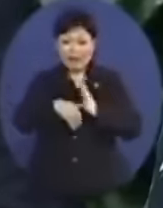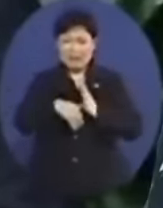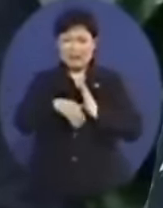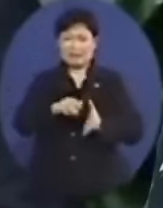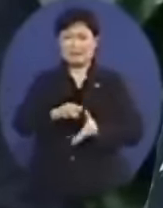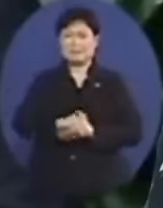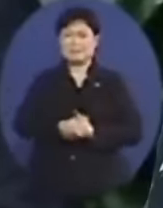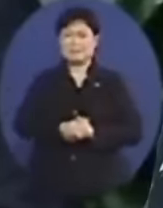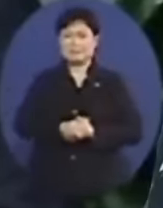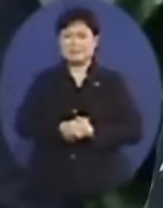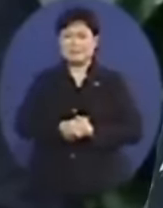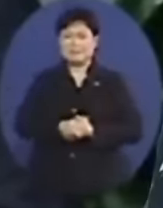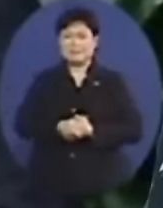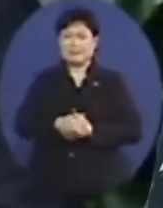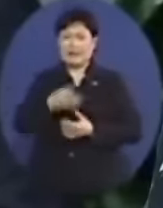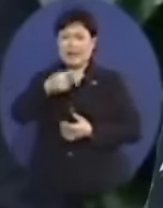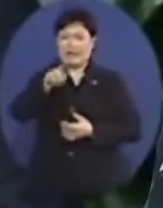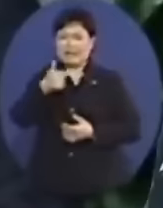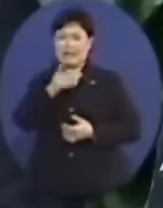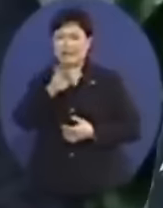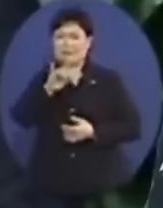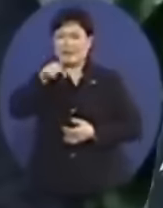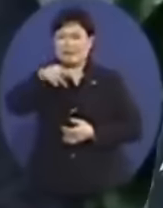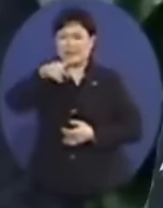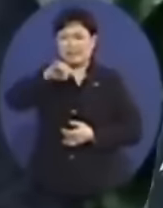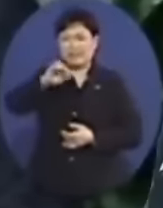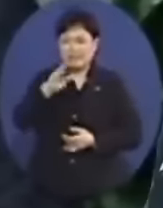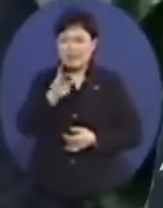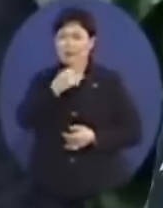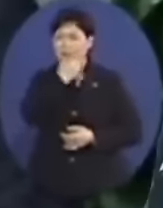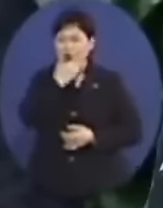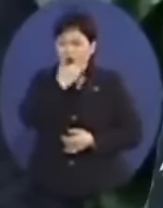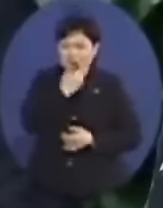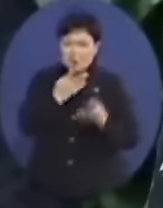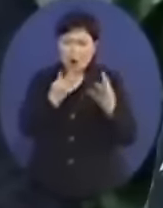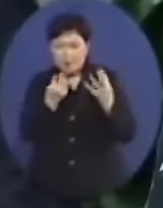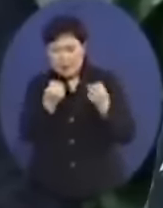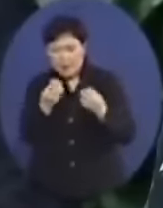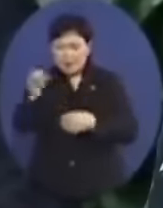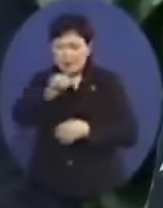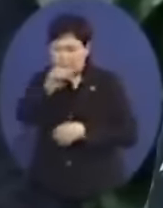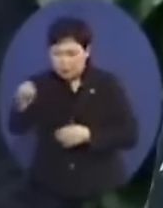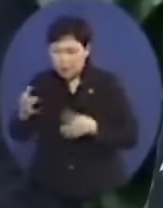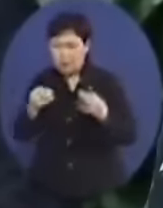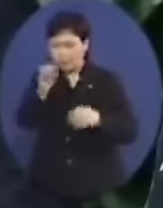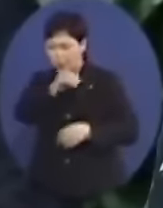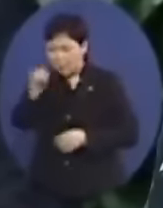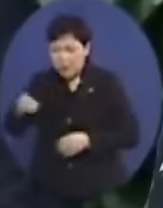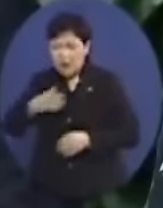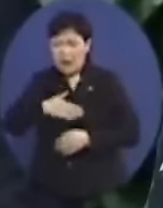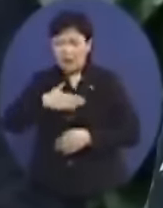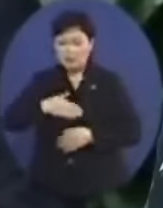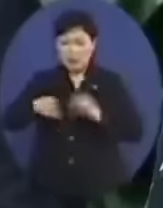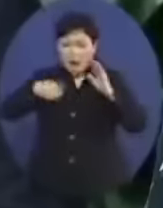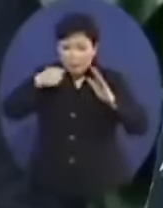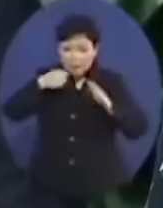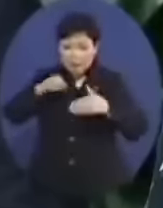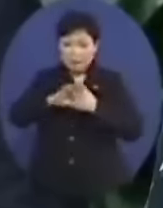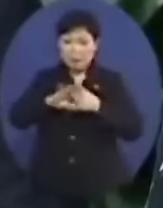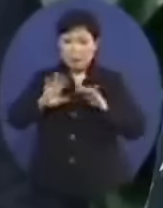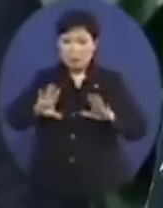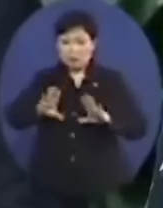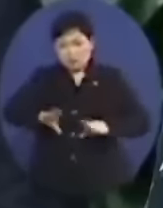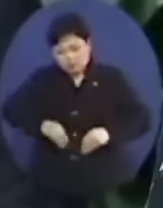뭐 단백질이 얼마이고 함수 탄수가 얼마이고 비타민이 얼마나 들었고 그거 다 알아야 먹는다면 오늘